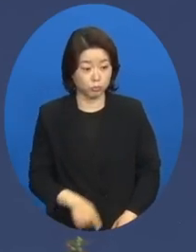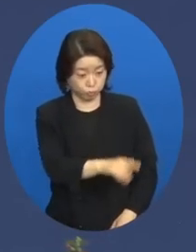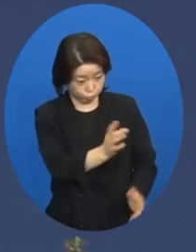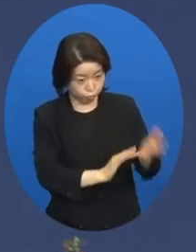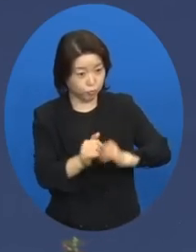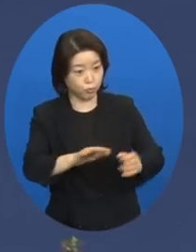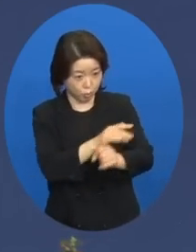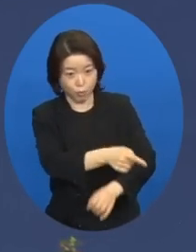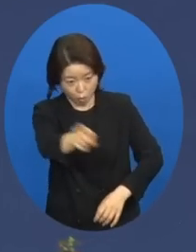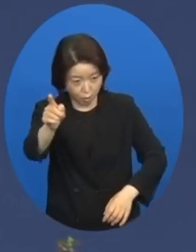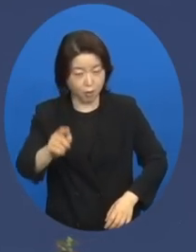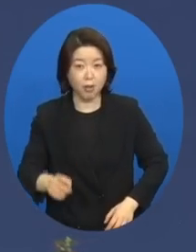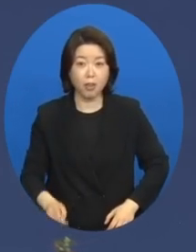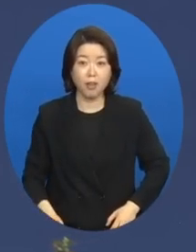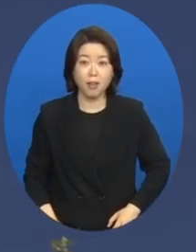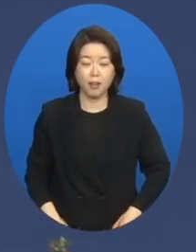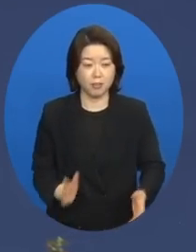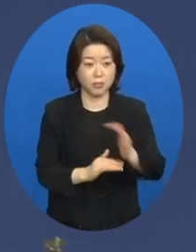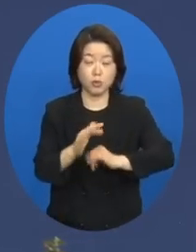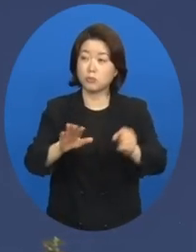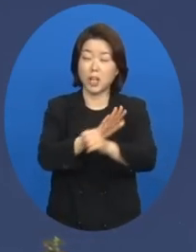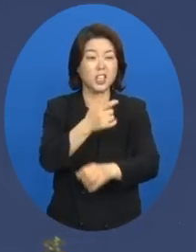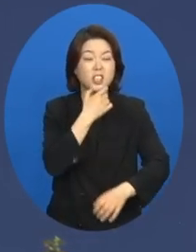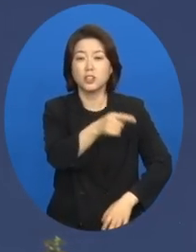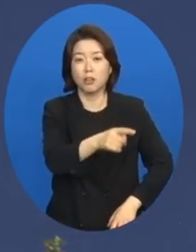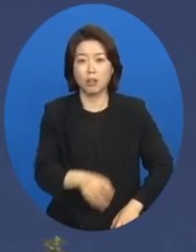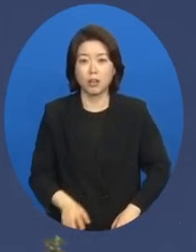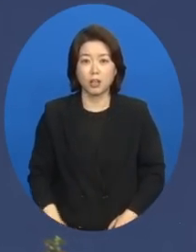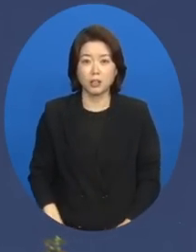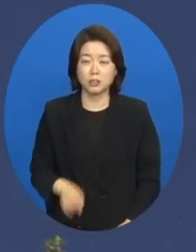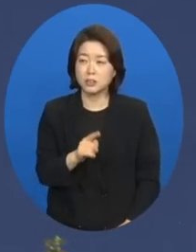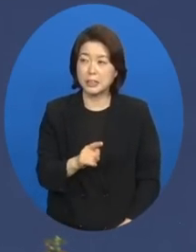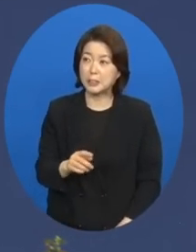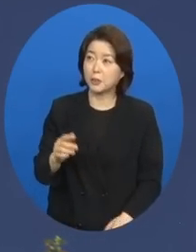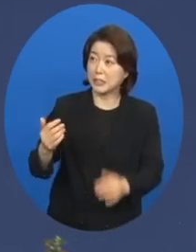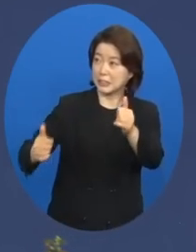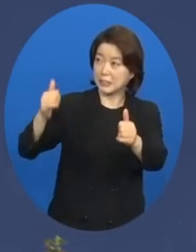될 거 아니야? 근데 예수님 사랑하긴 싫어. 근데 그걸 또 지기는 싫어.